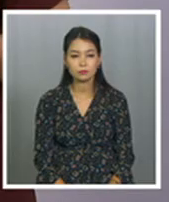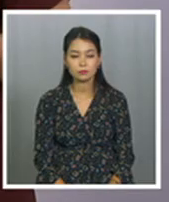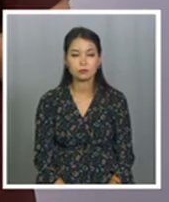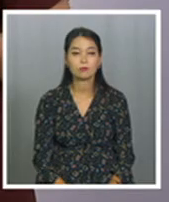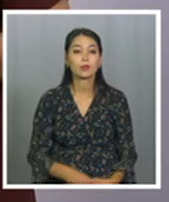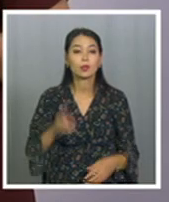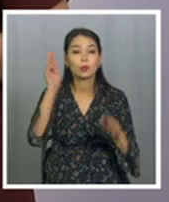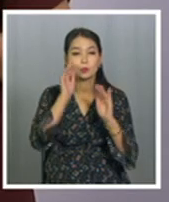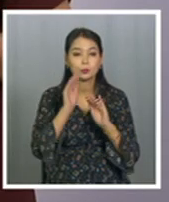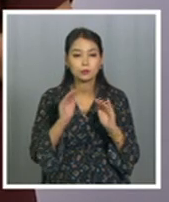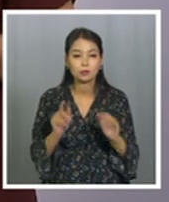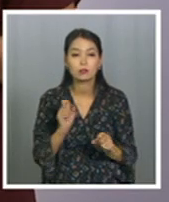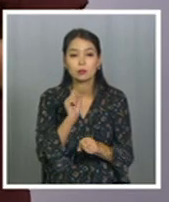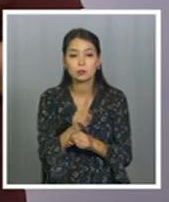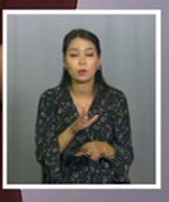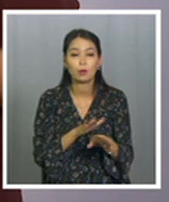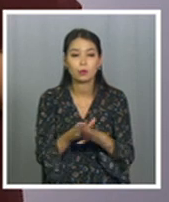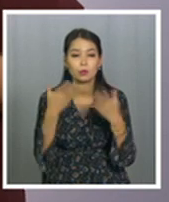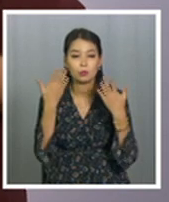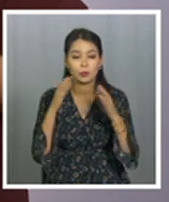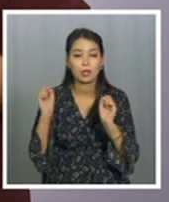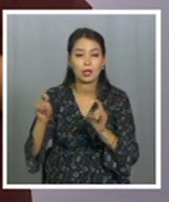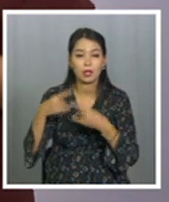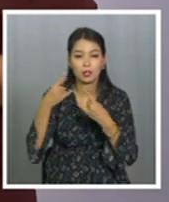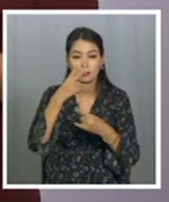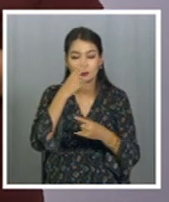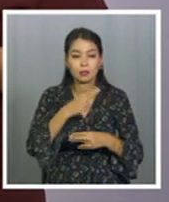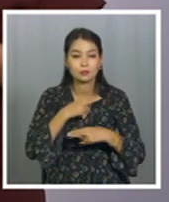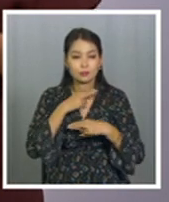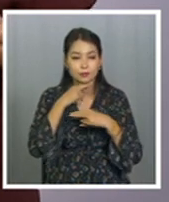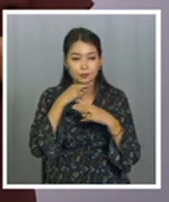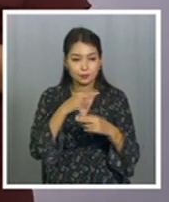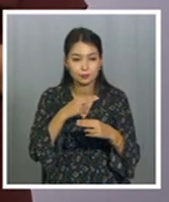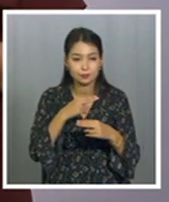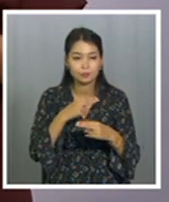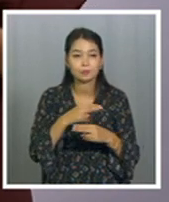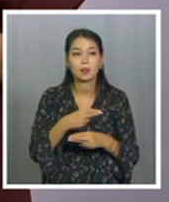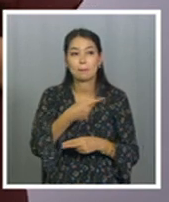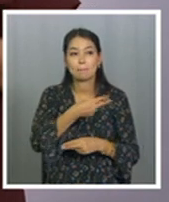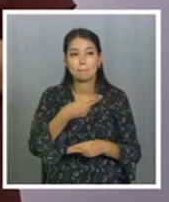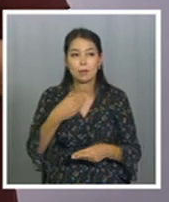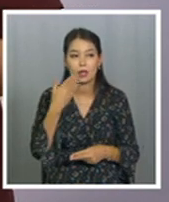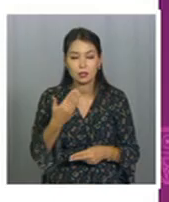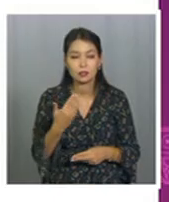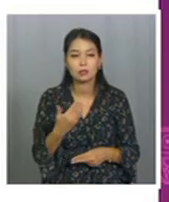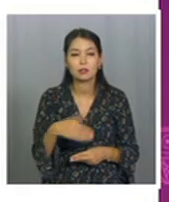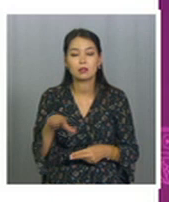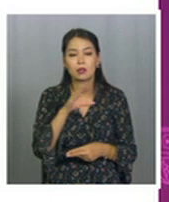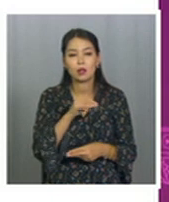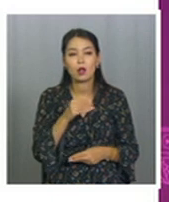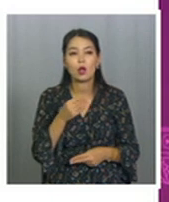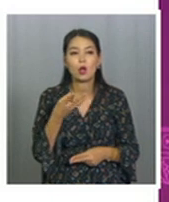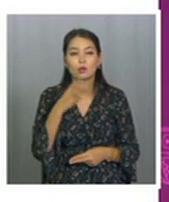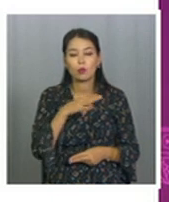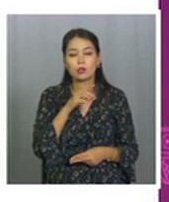Оқушылар, тапсырманы орындап болсаңыздар, экрандағы жауап нұсқасына назар аударайық. Мәтінде 4 азат жол бар екен. Бірінші